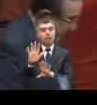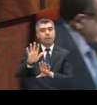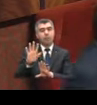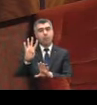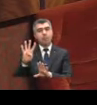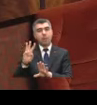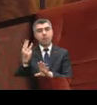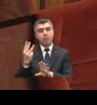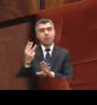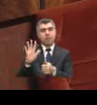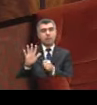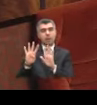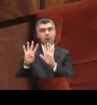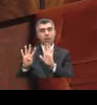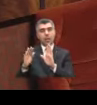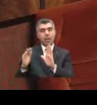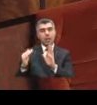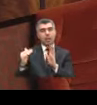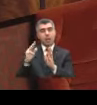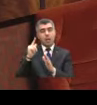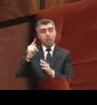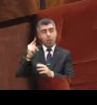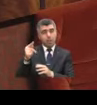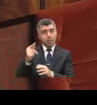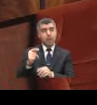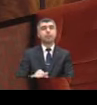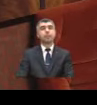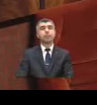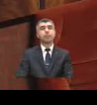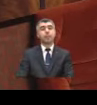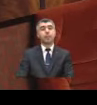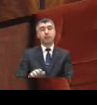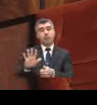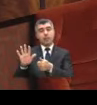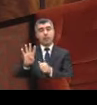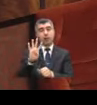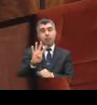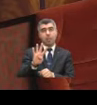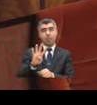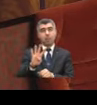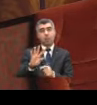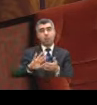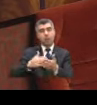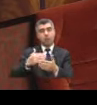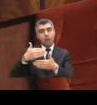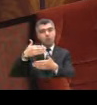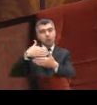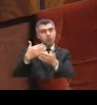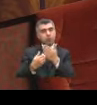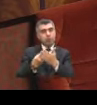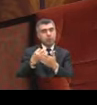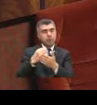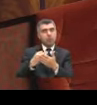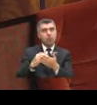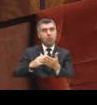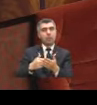15446 كيلومتر من الطرق والمسالك القروية، وإنجاز 146 منشأة فنية، وإنجازات كبيرة كذلك